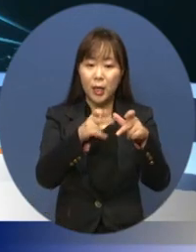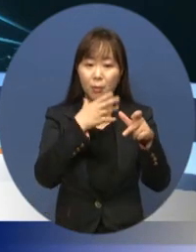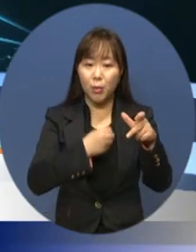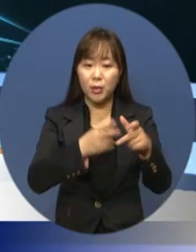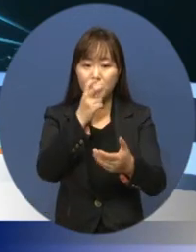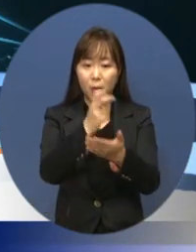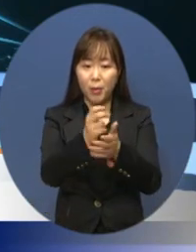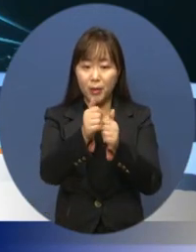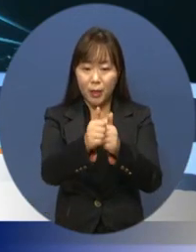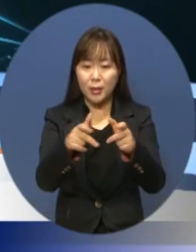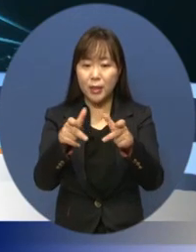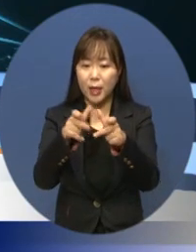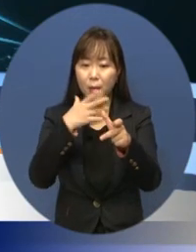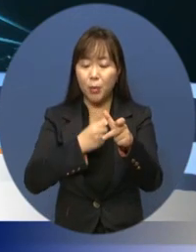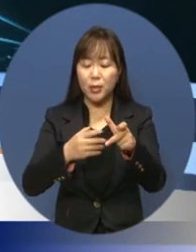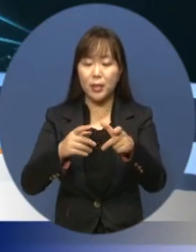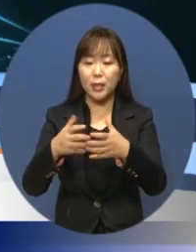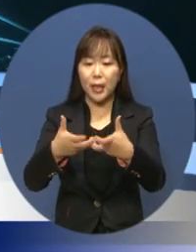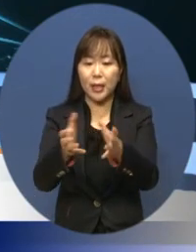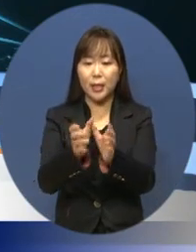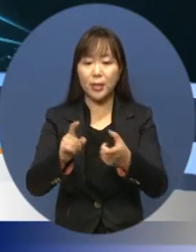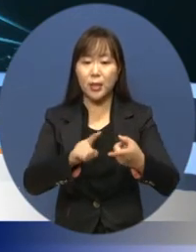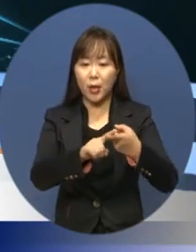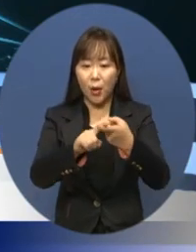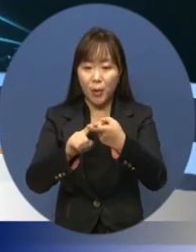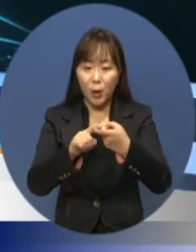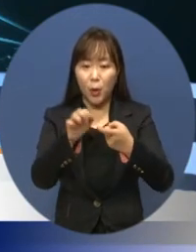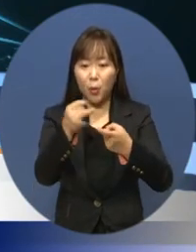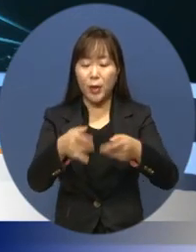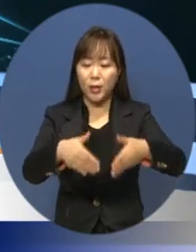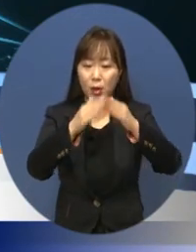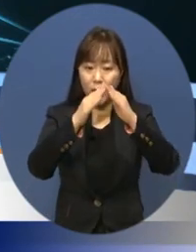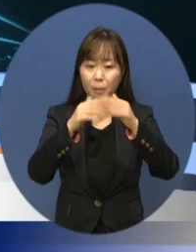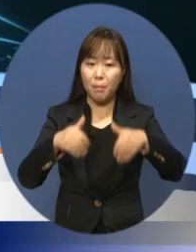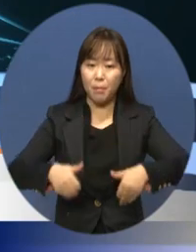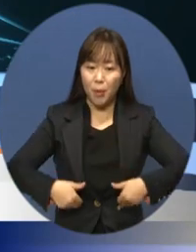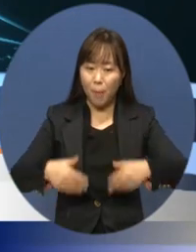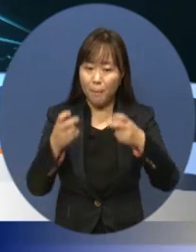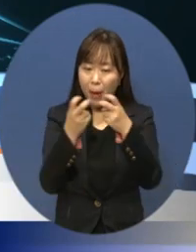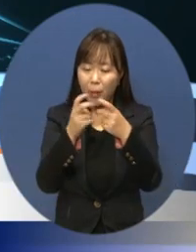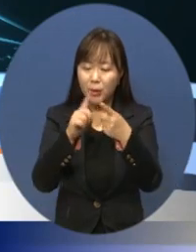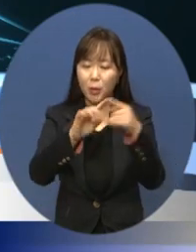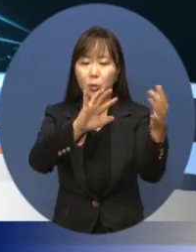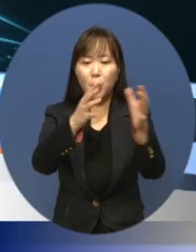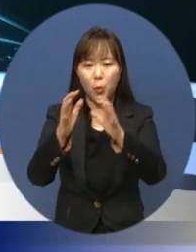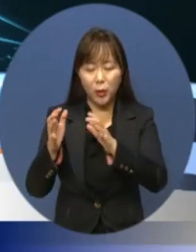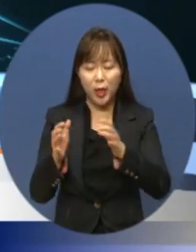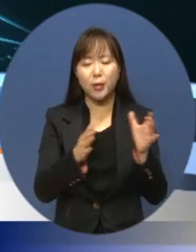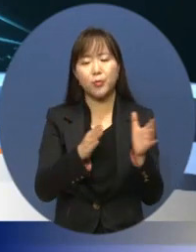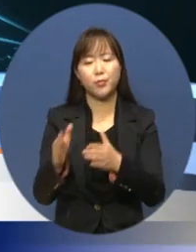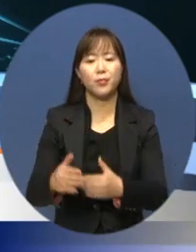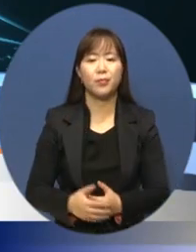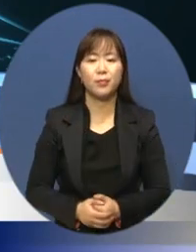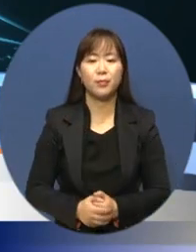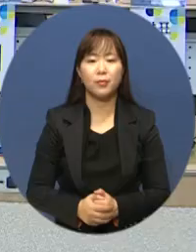장애인복지법에 따른 장애인복지단체협의회 설립의 필요성과 방안에 대해 논의하는 자리가